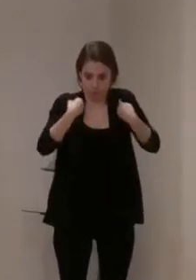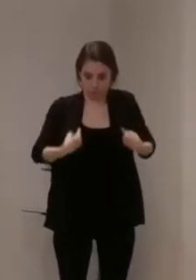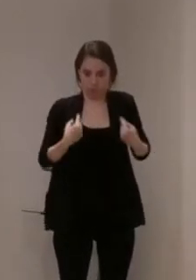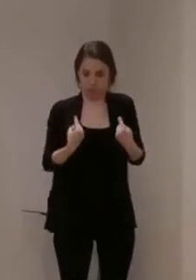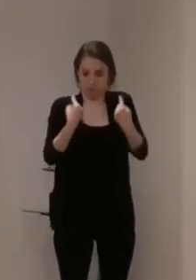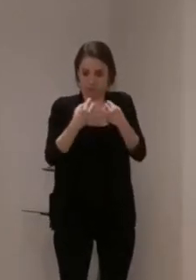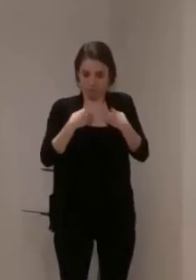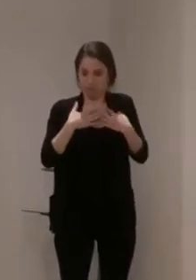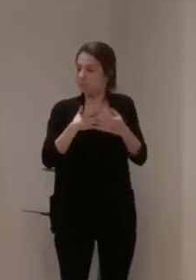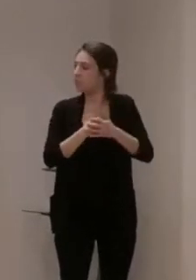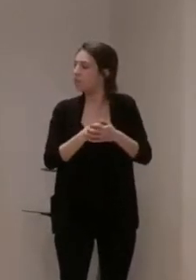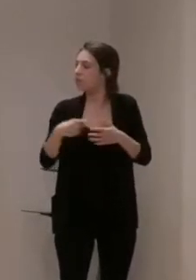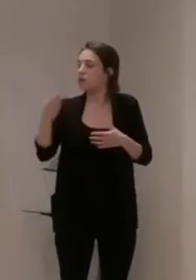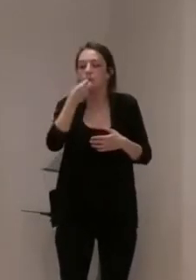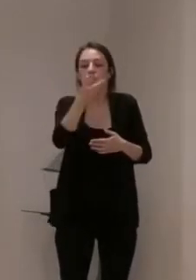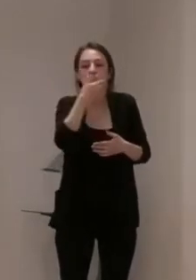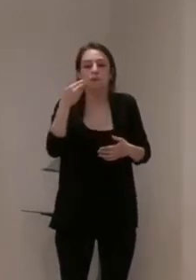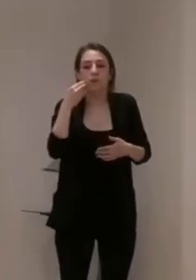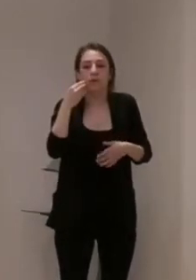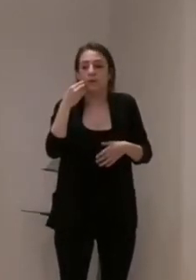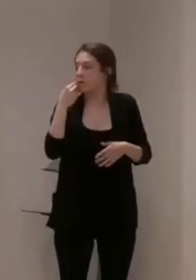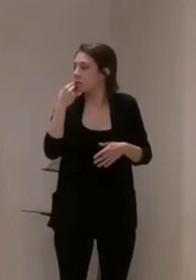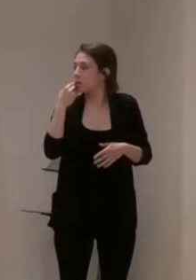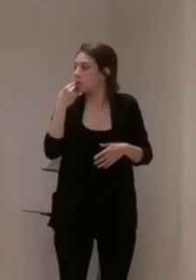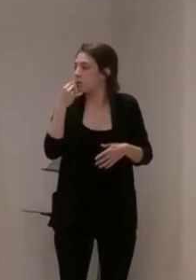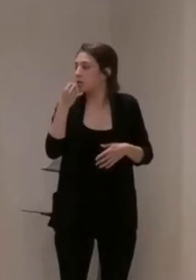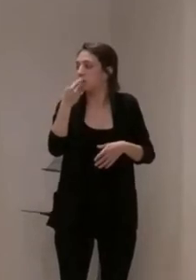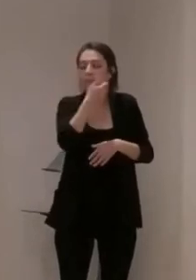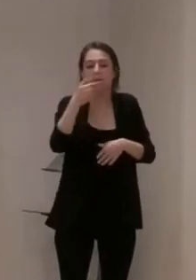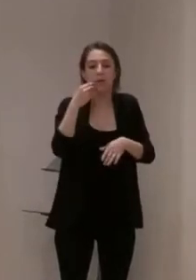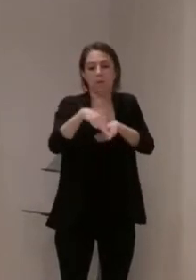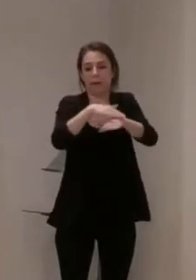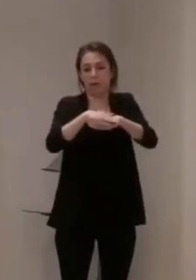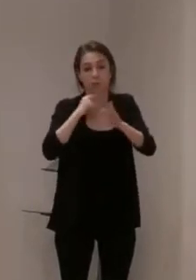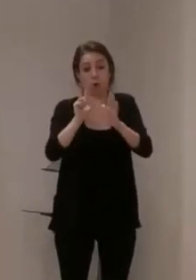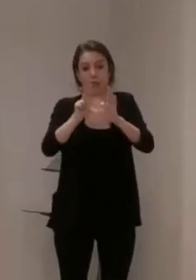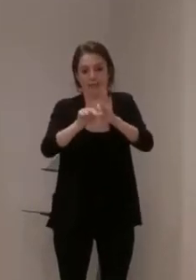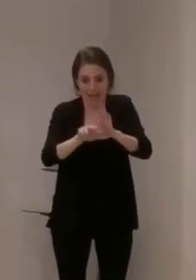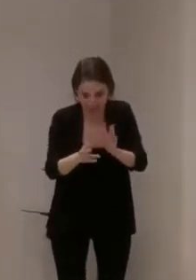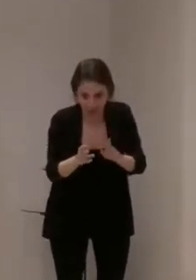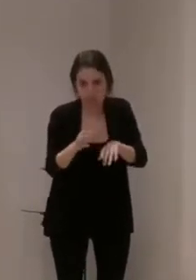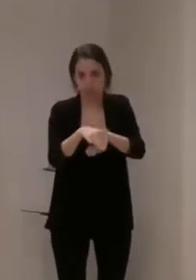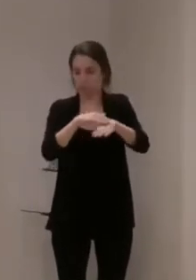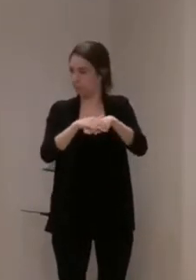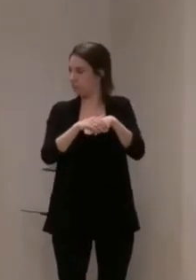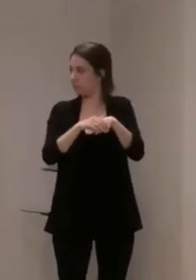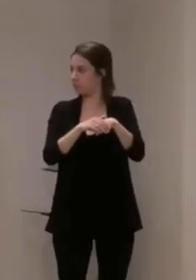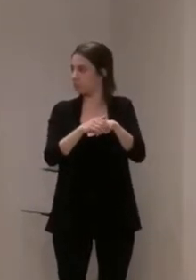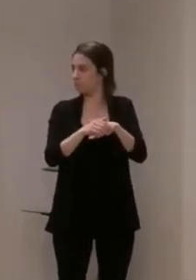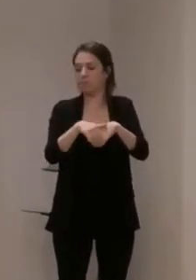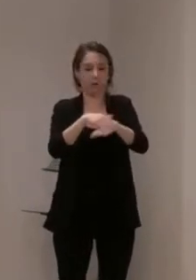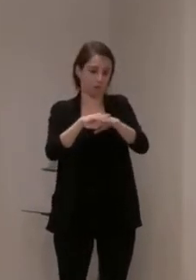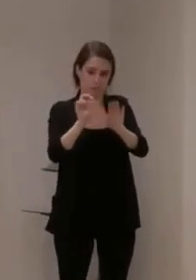Hola, bona tarda. En primer lloc vull demanar disculpes perquè ens l'hem retrasat una mica. Ha sigut l'entrada una mica